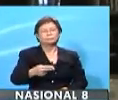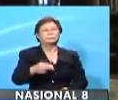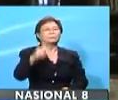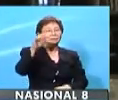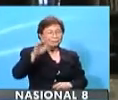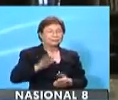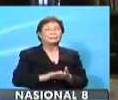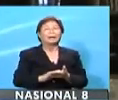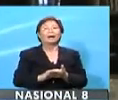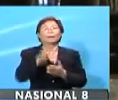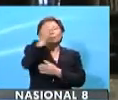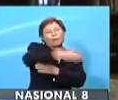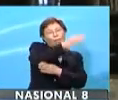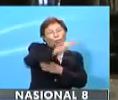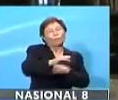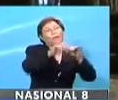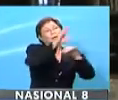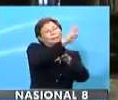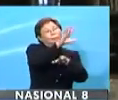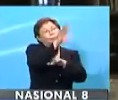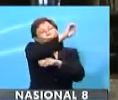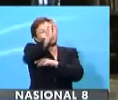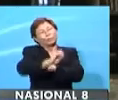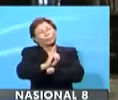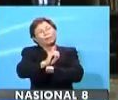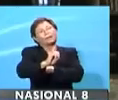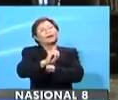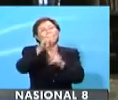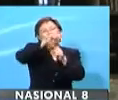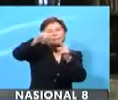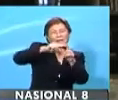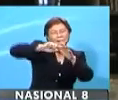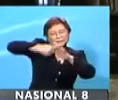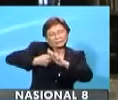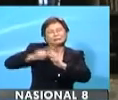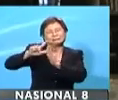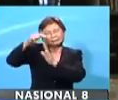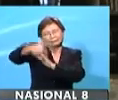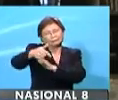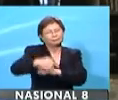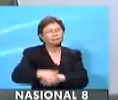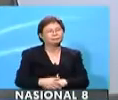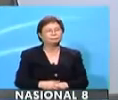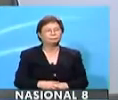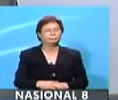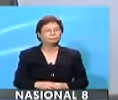akan memansuhkan 65% tarif apabila dikuatkuasakan kelak.